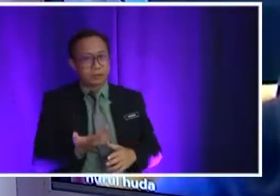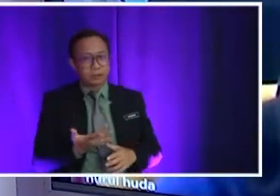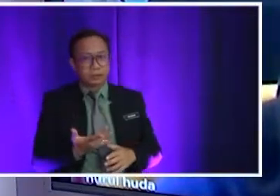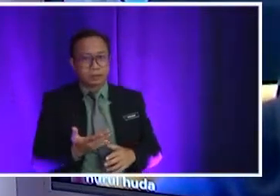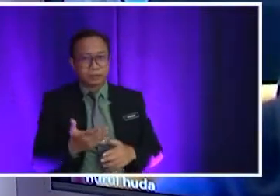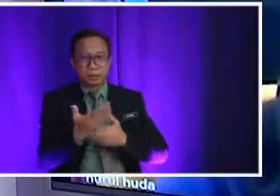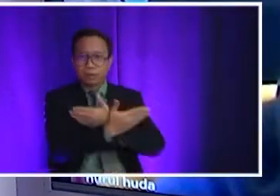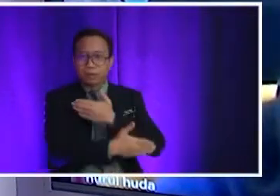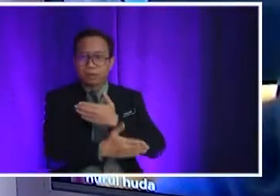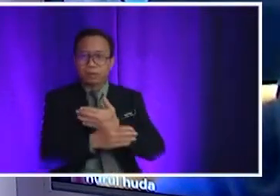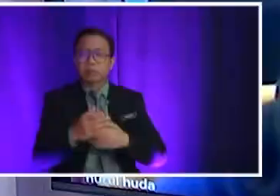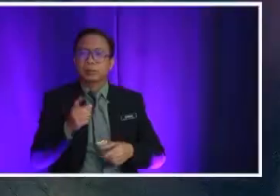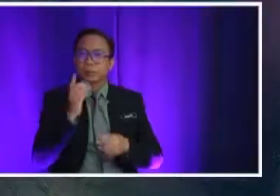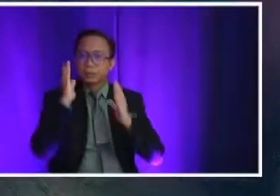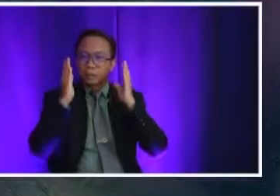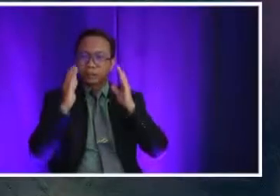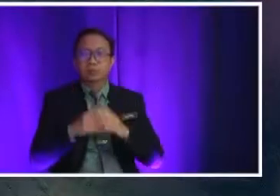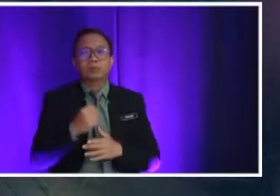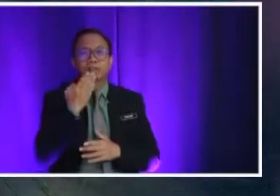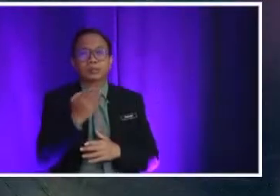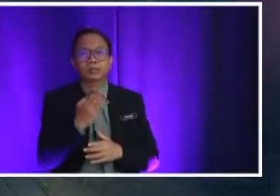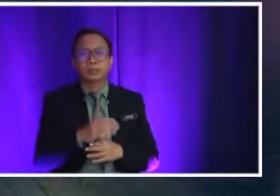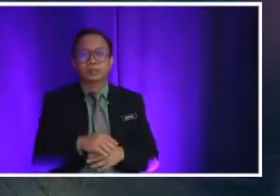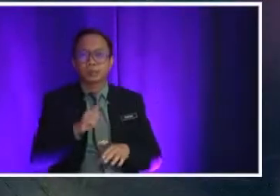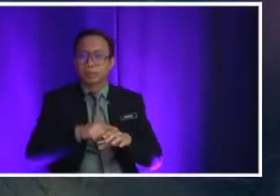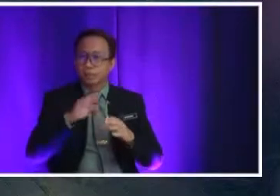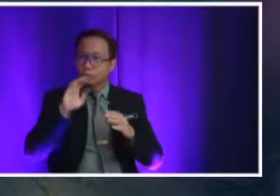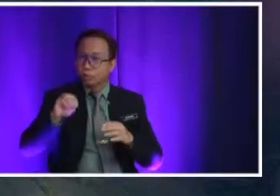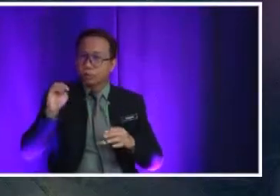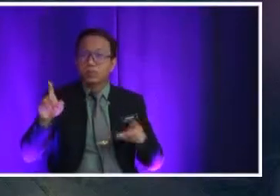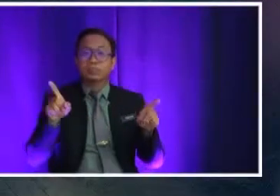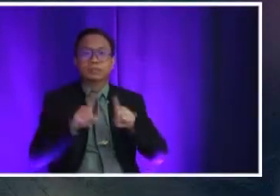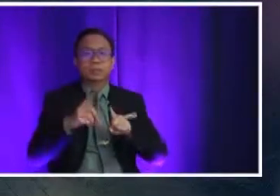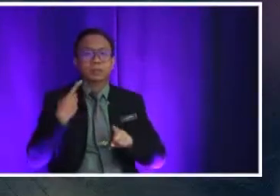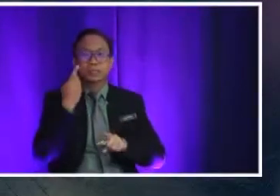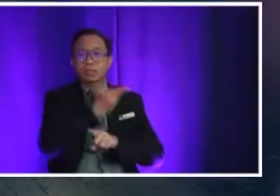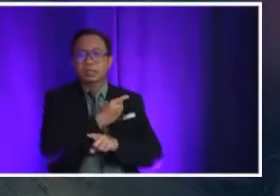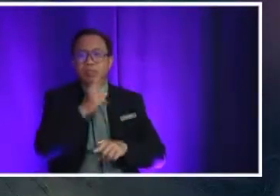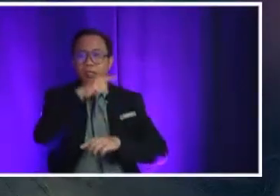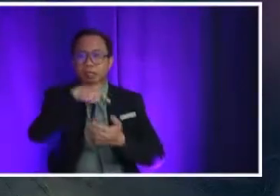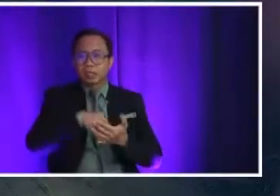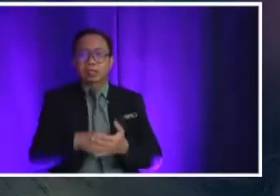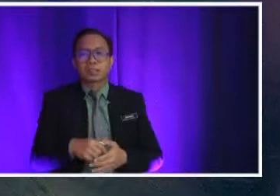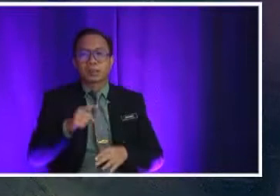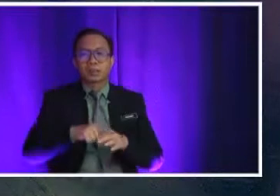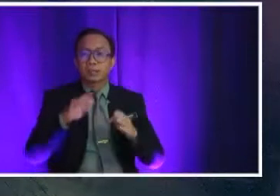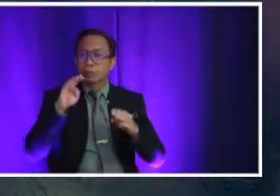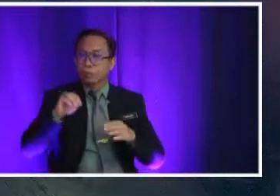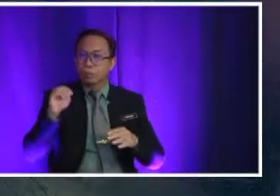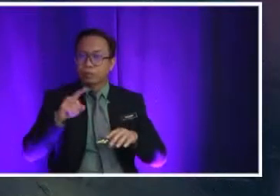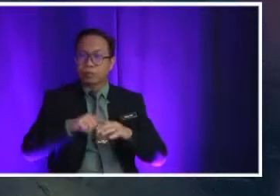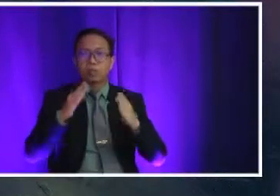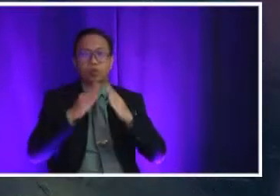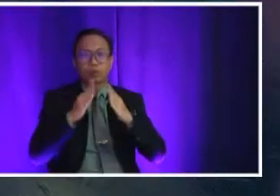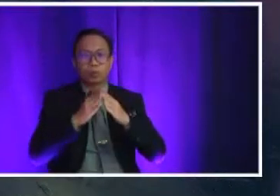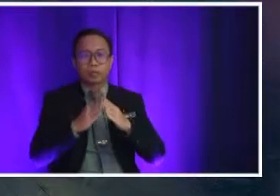negara Malaysia baik pigossi Bekasi kita siapkan kasih kepada murid kita yang besarnya kita pada hari ini dan tak lupa kepada murid-murid yang berada